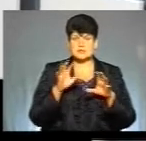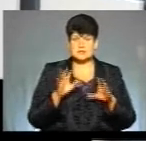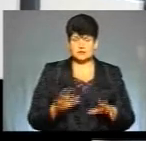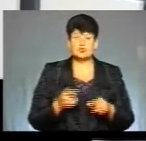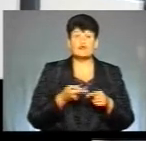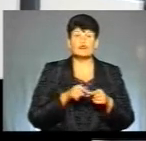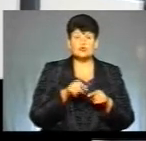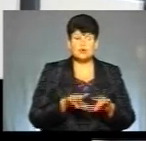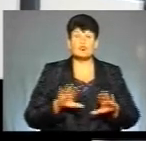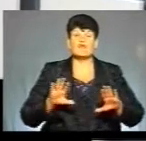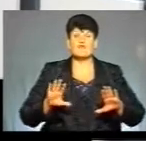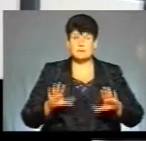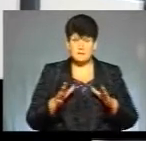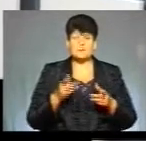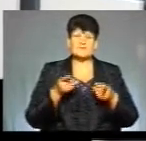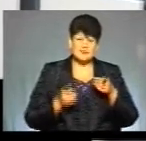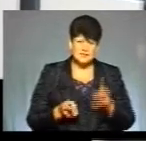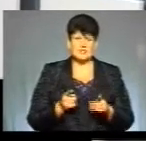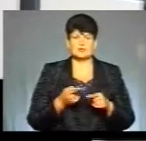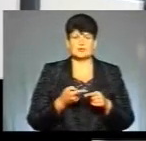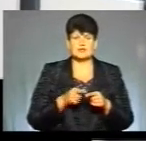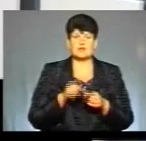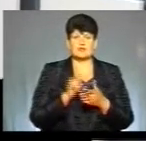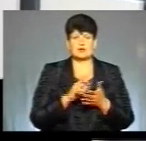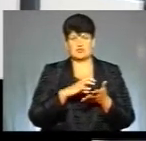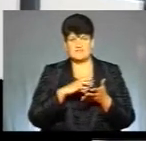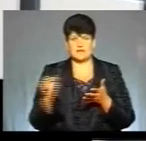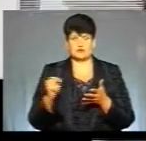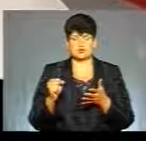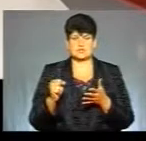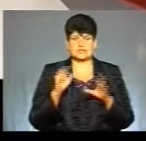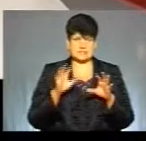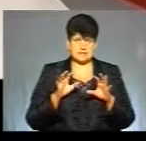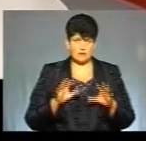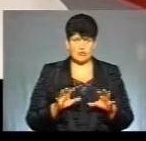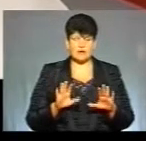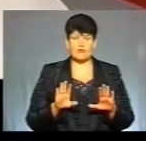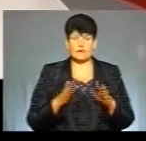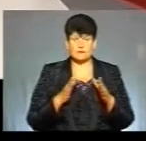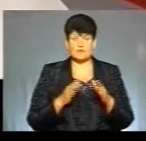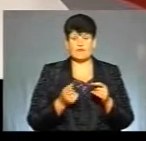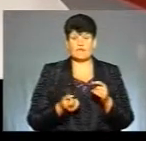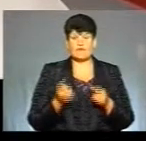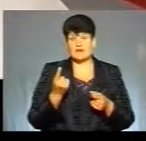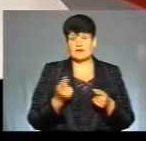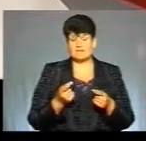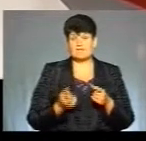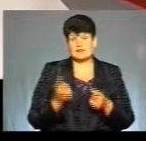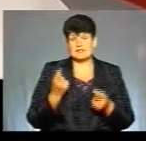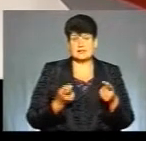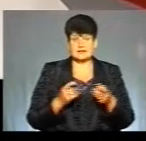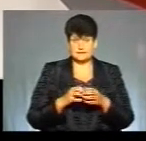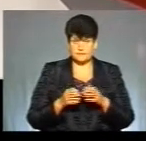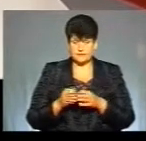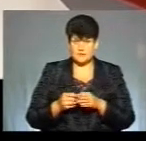випадку, звичайно, що ці положення мають бути вилучені з відповідних законів. Але в випадку виникнення певних таких колізій ми маємо орієнтуватися саме